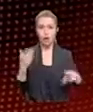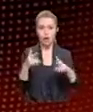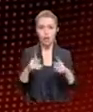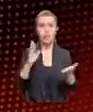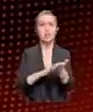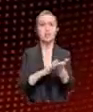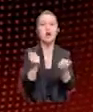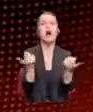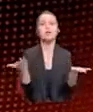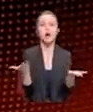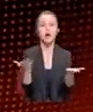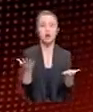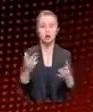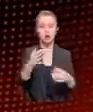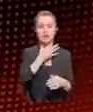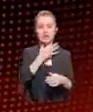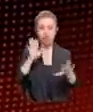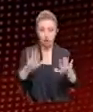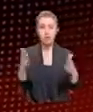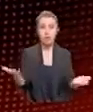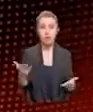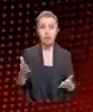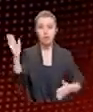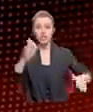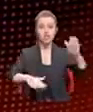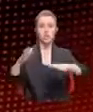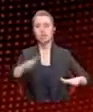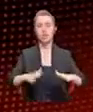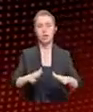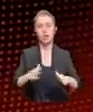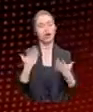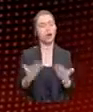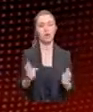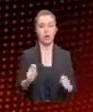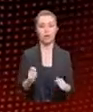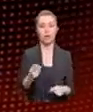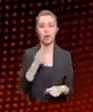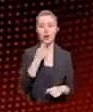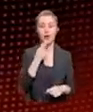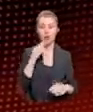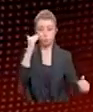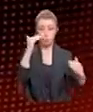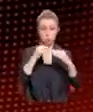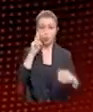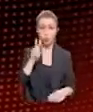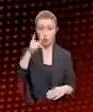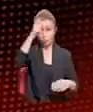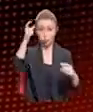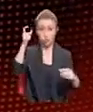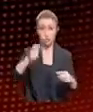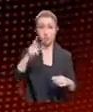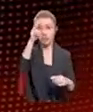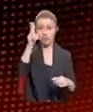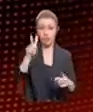nafaka da alma, öyle çaresiz kal ki şiddete bile karşı laf edeme. Kadına reva görülen Türkiye'nin ikinci